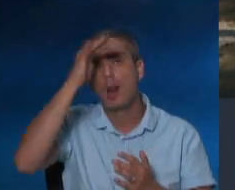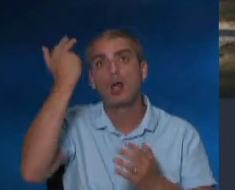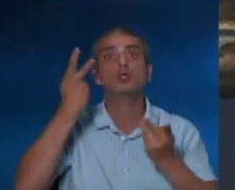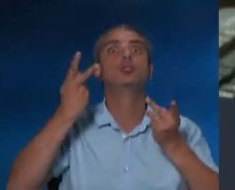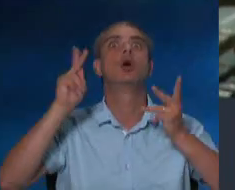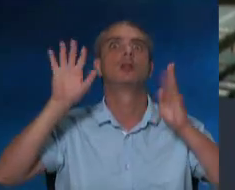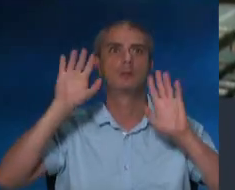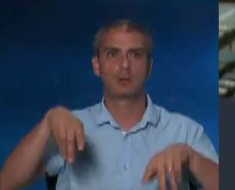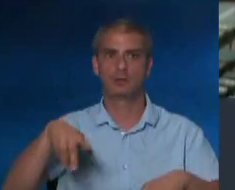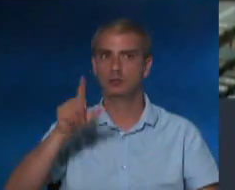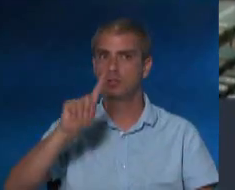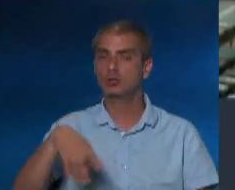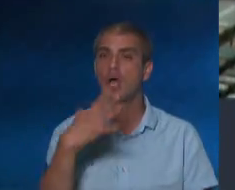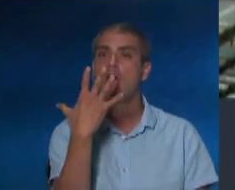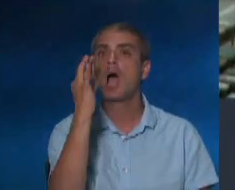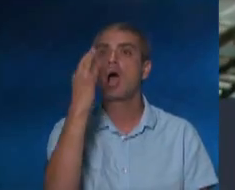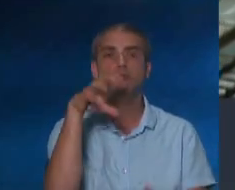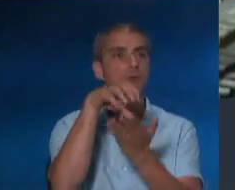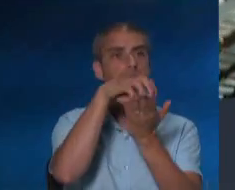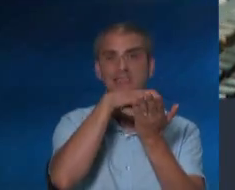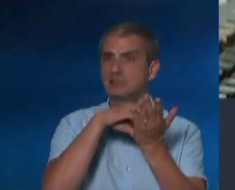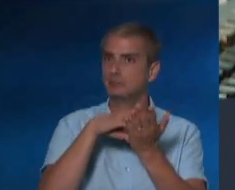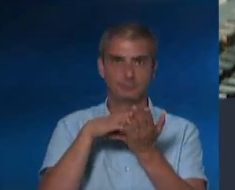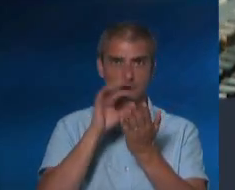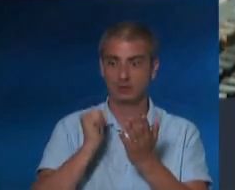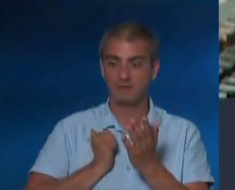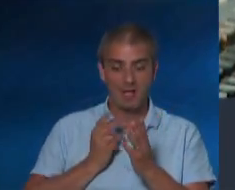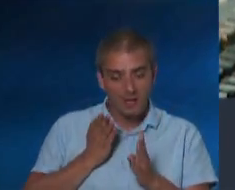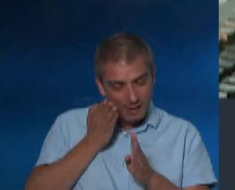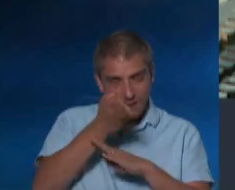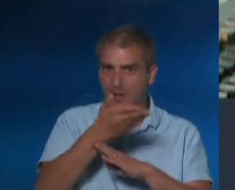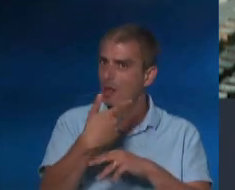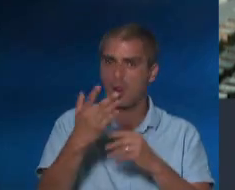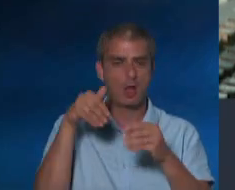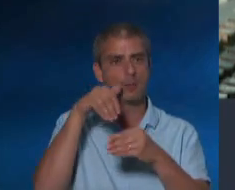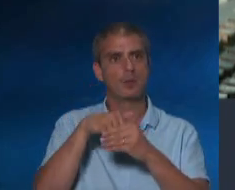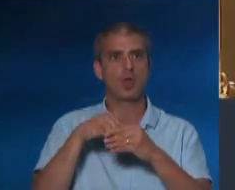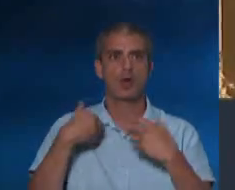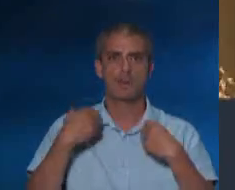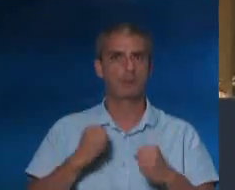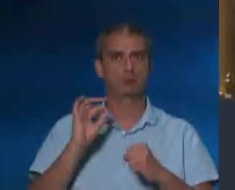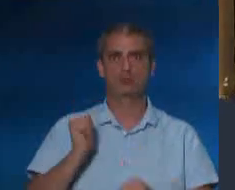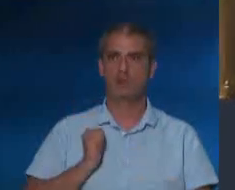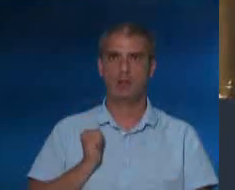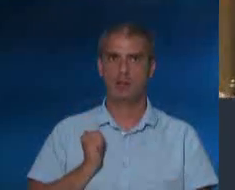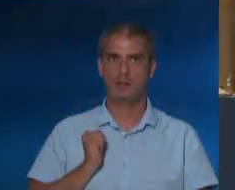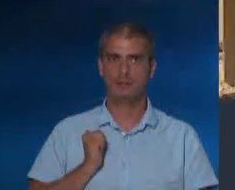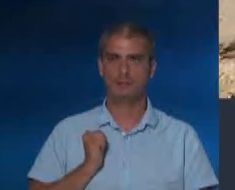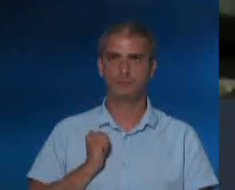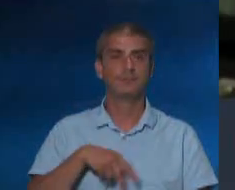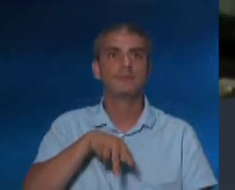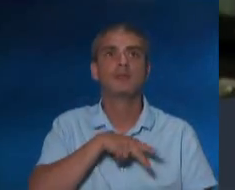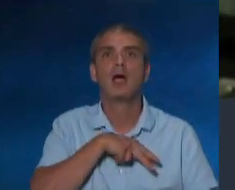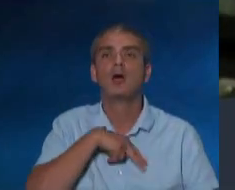בהרבה. יש כ-50 בסיסים שדרכי הגישה אליהם אינם בטוחות עבור החיילים. האחריות